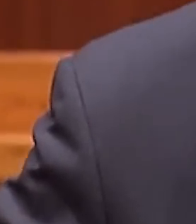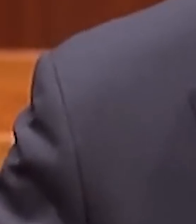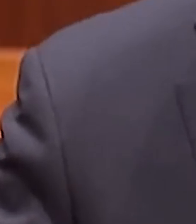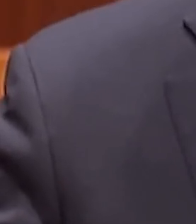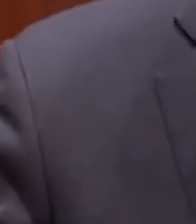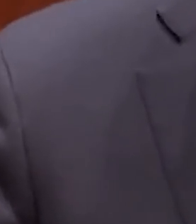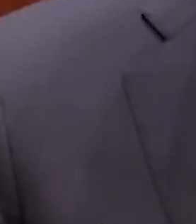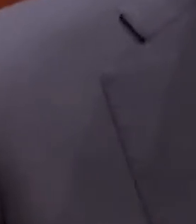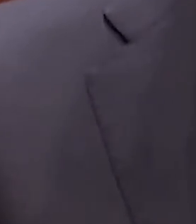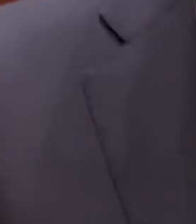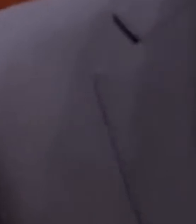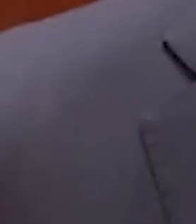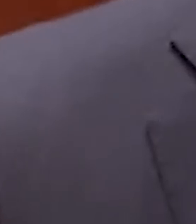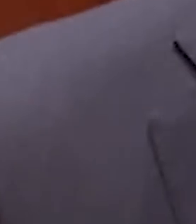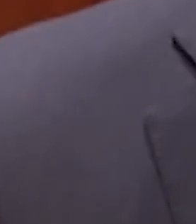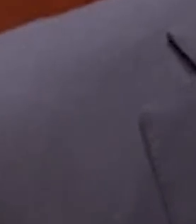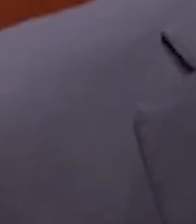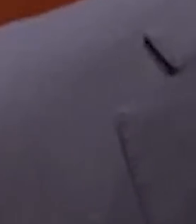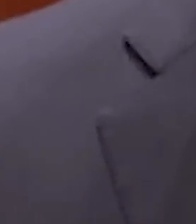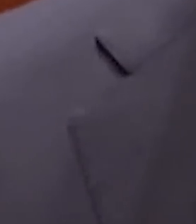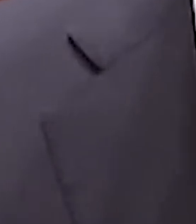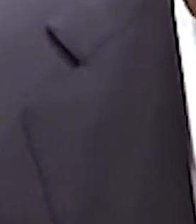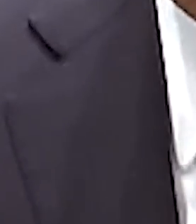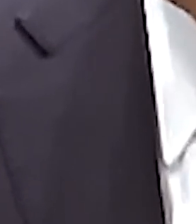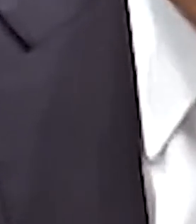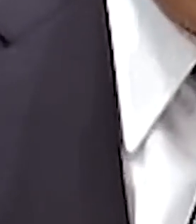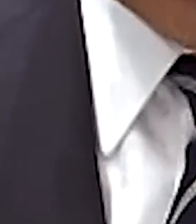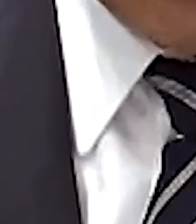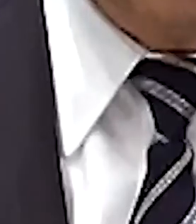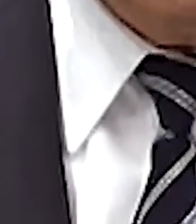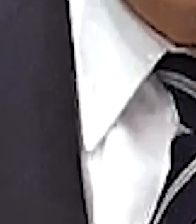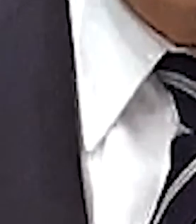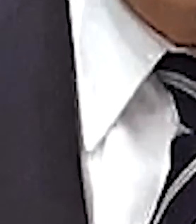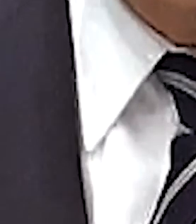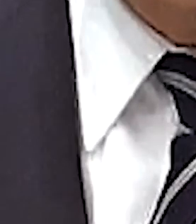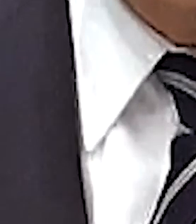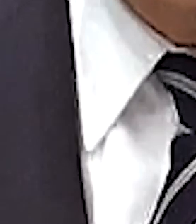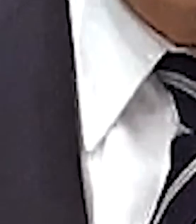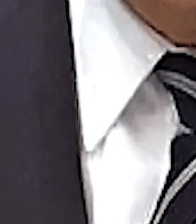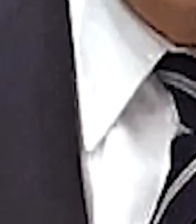自由的精髓，這個是言論自由的精髓。